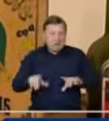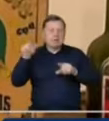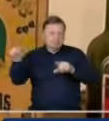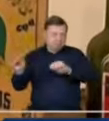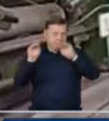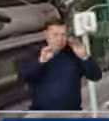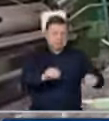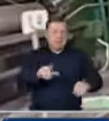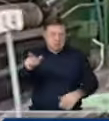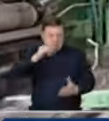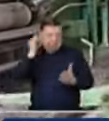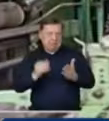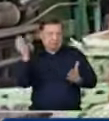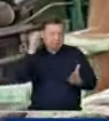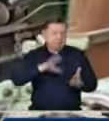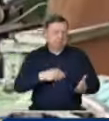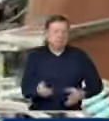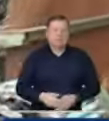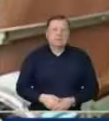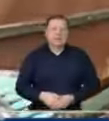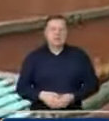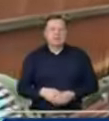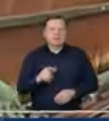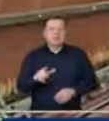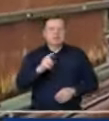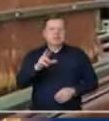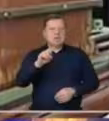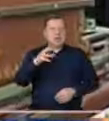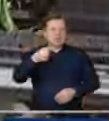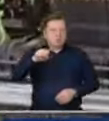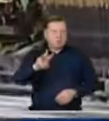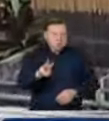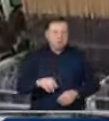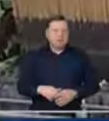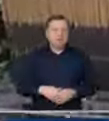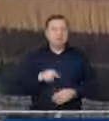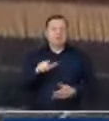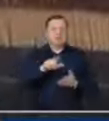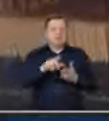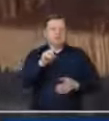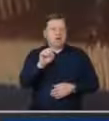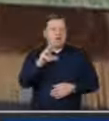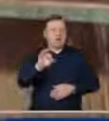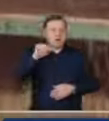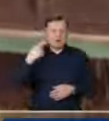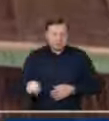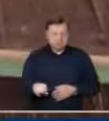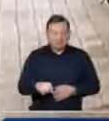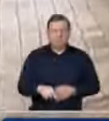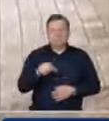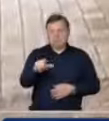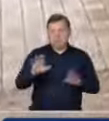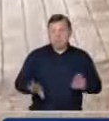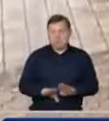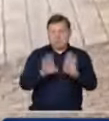uczyć designu. Teraz żakardy w Żyrardowie. Może trudne do wymówienia, na pewno trudniejsze w realizacji. Do tamtejszego